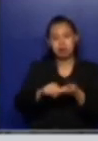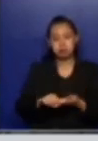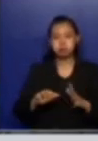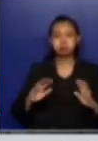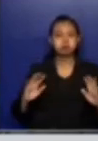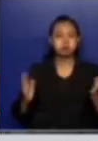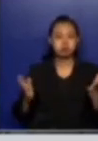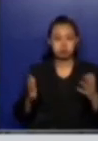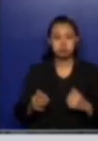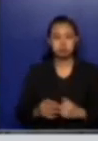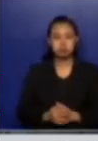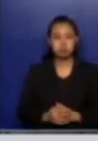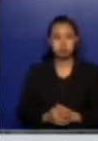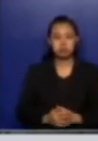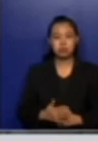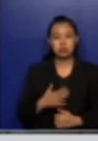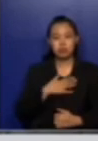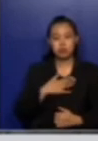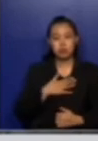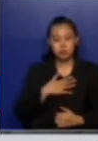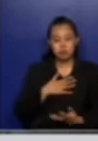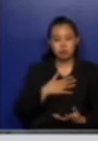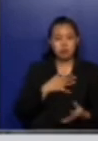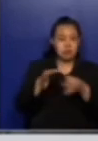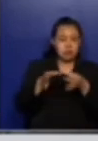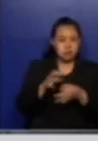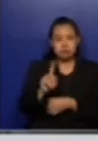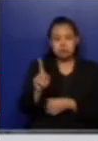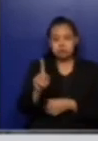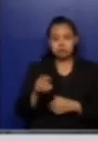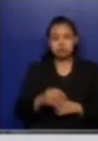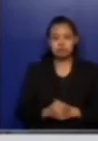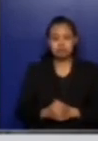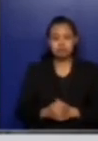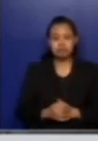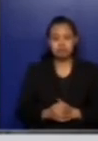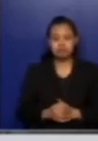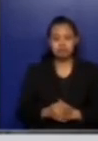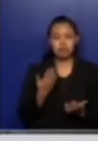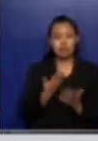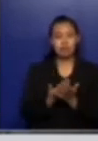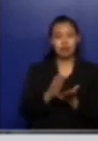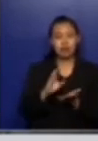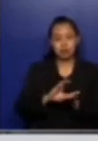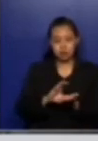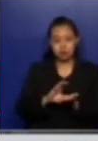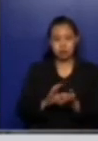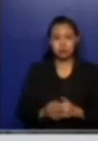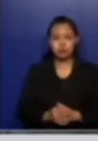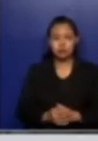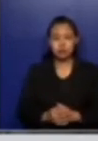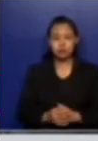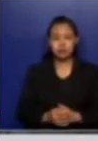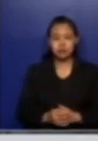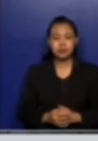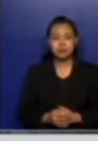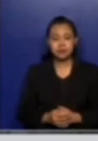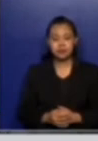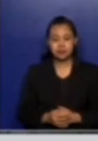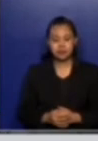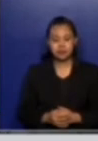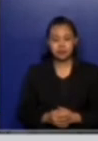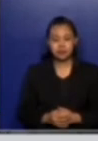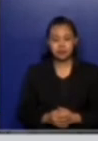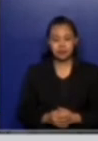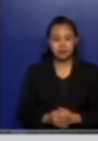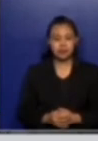ขมีสิ่งที่ผมจะชี้ให้เห็นนะครับว่างบประมาณเงินกู้นะครับงบประมาณที่เรา